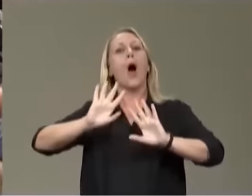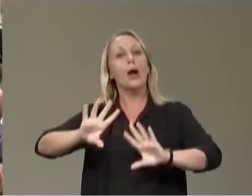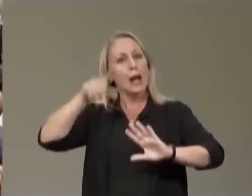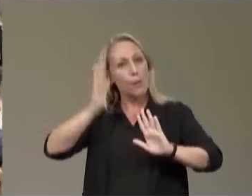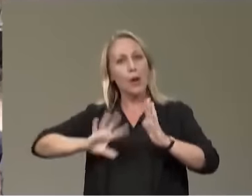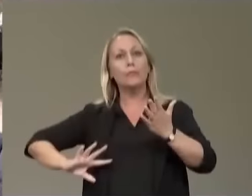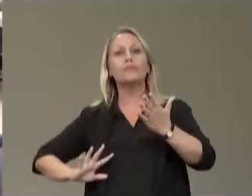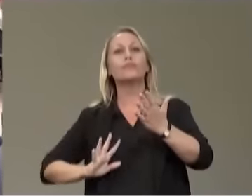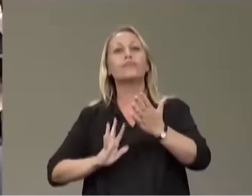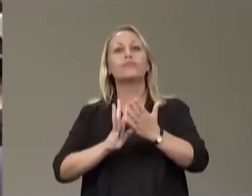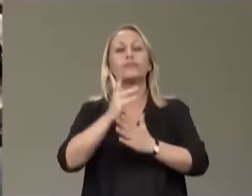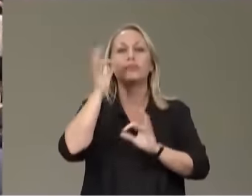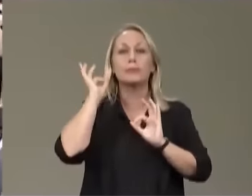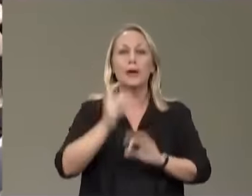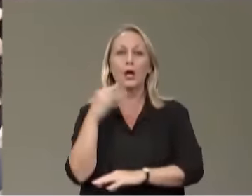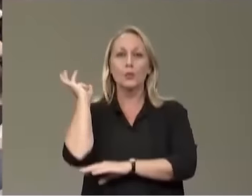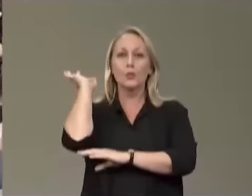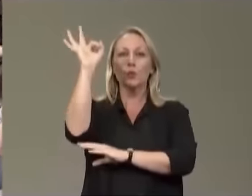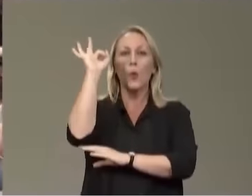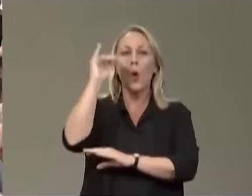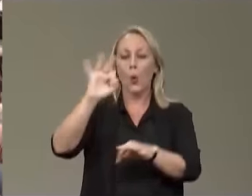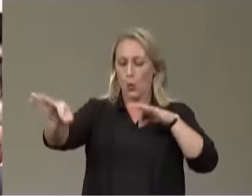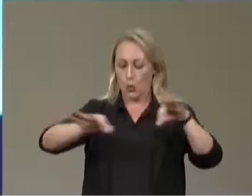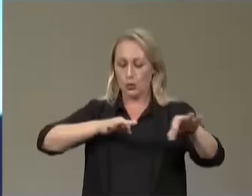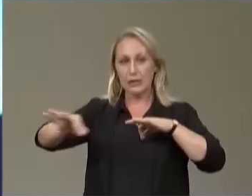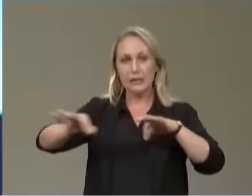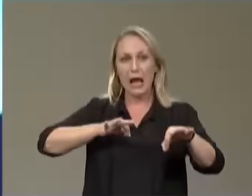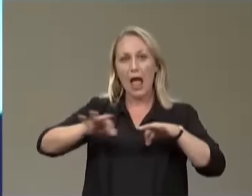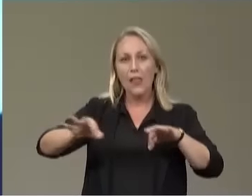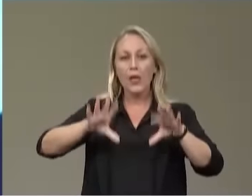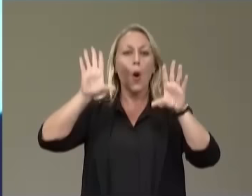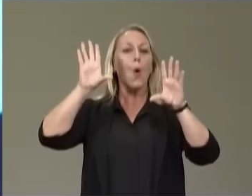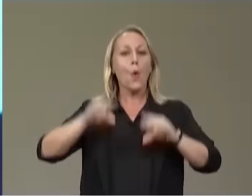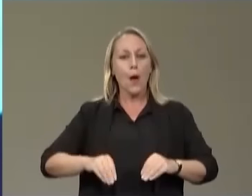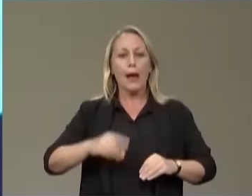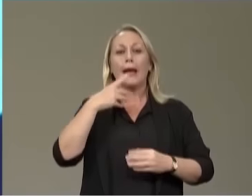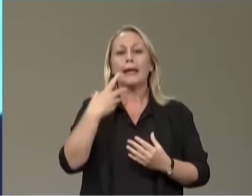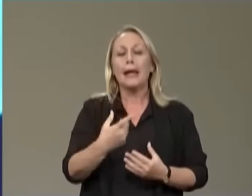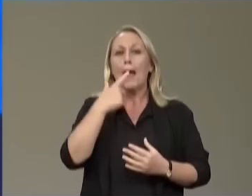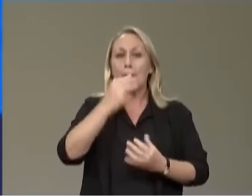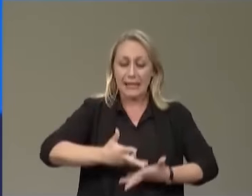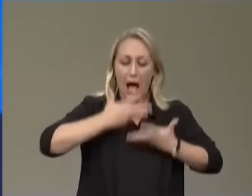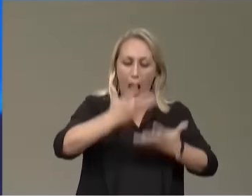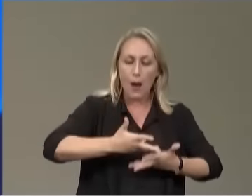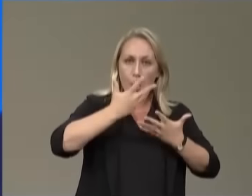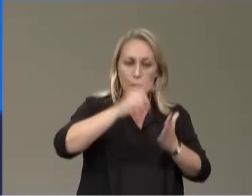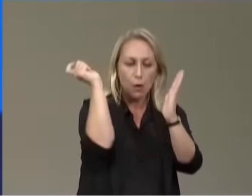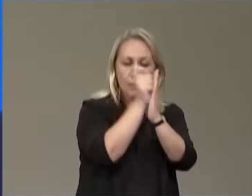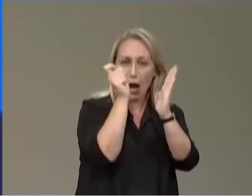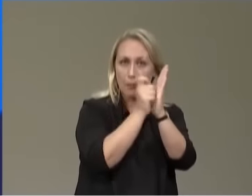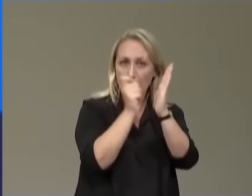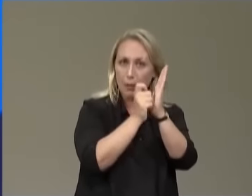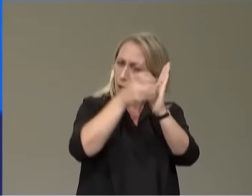με στοχοθεσία, με σχέδιο, με μέτρηση και με διαρκή απολογισμό.